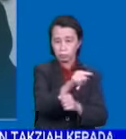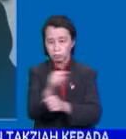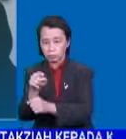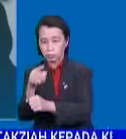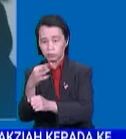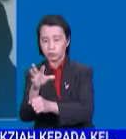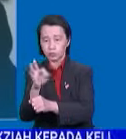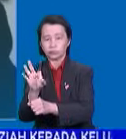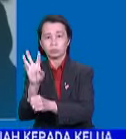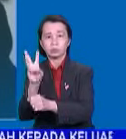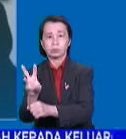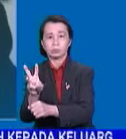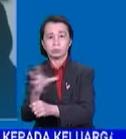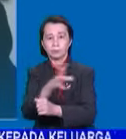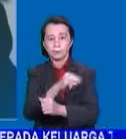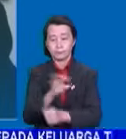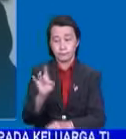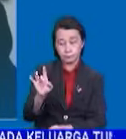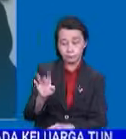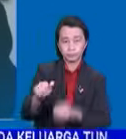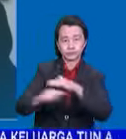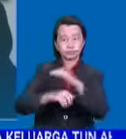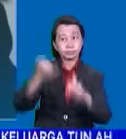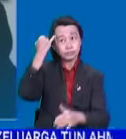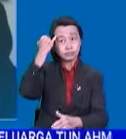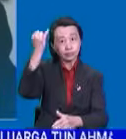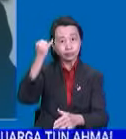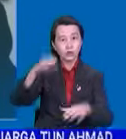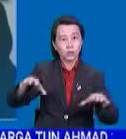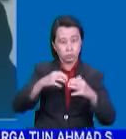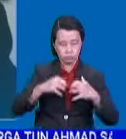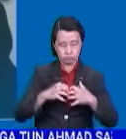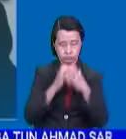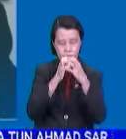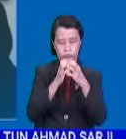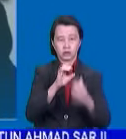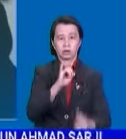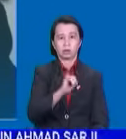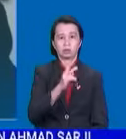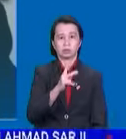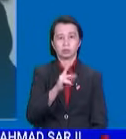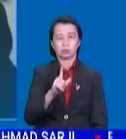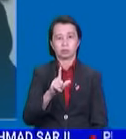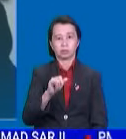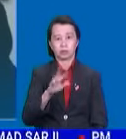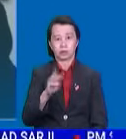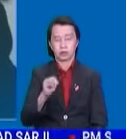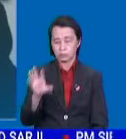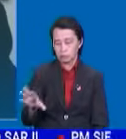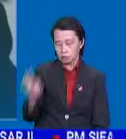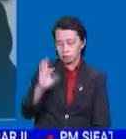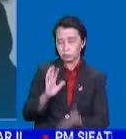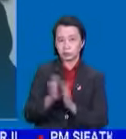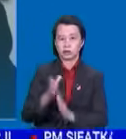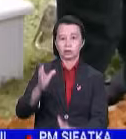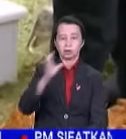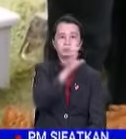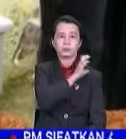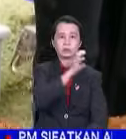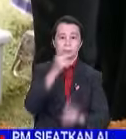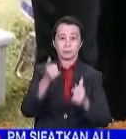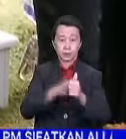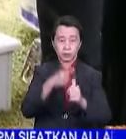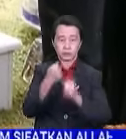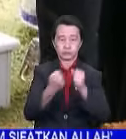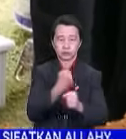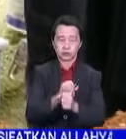sehingga 1996 dan merupakan pengasas Institute ke format Islam Malaysia dan dilantik menjadi pengurus yang pertama pada